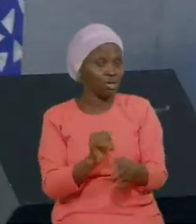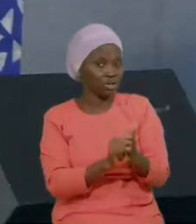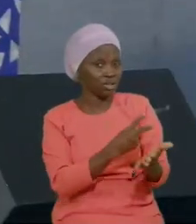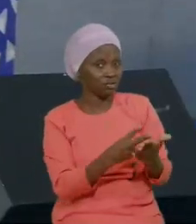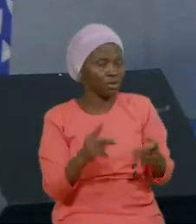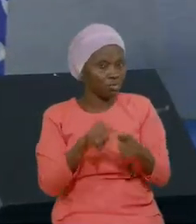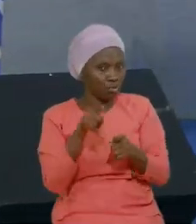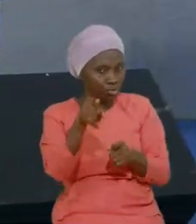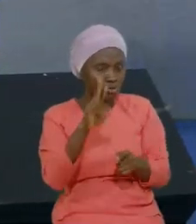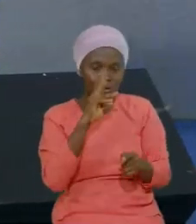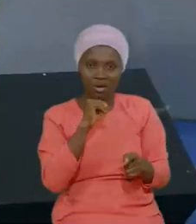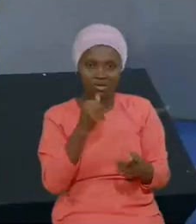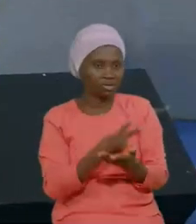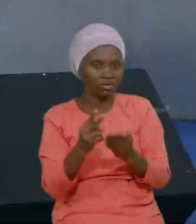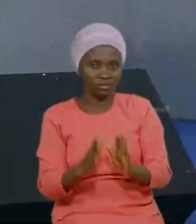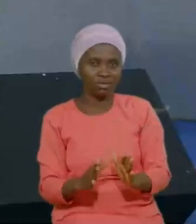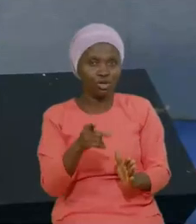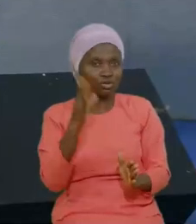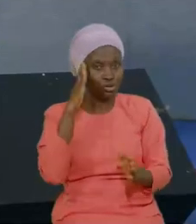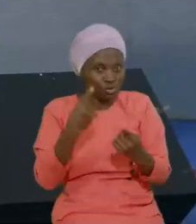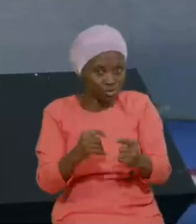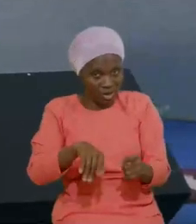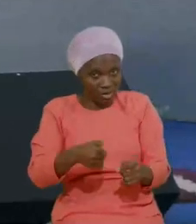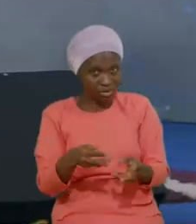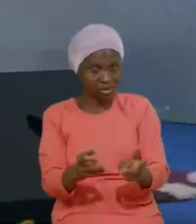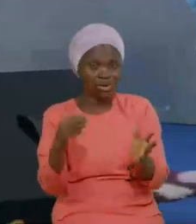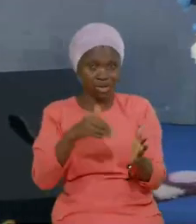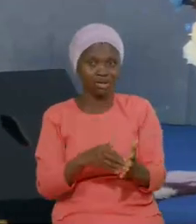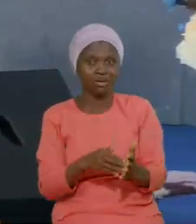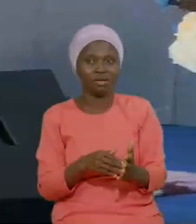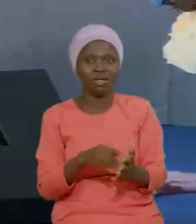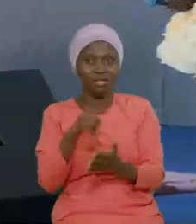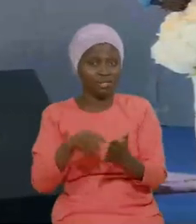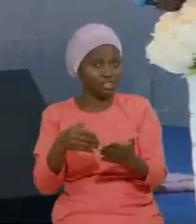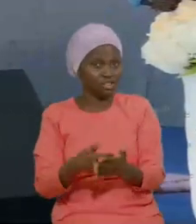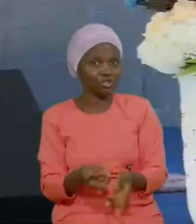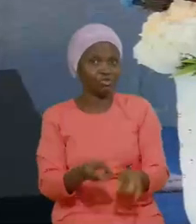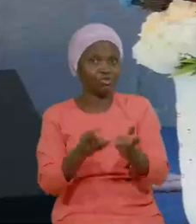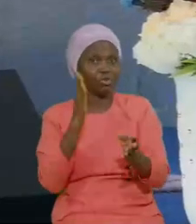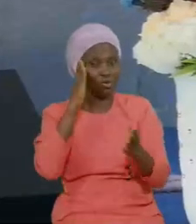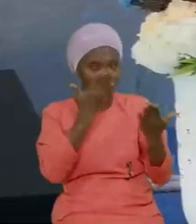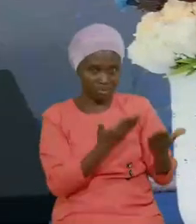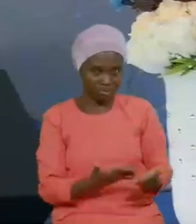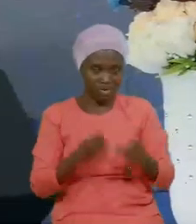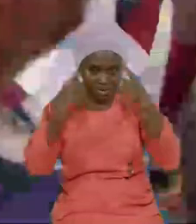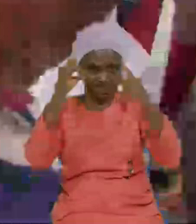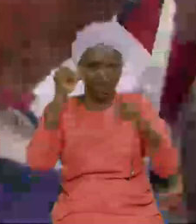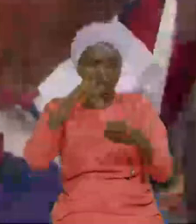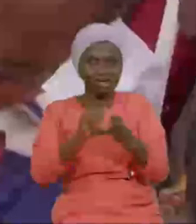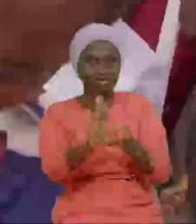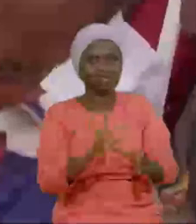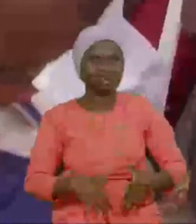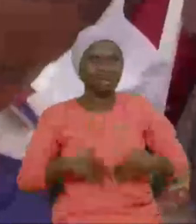And you are going to try another way again. This new way will bring success in your life.